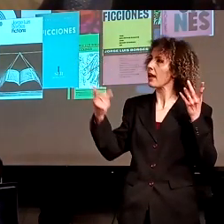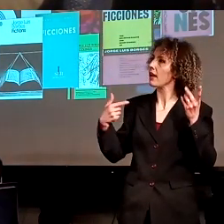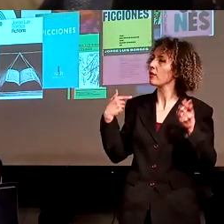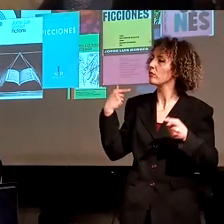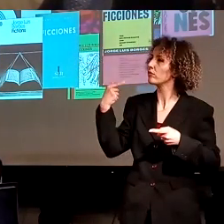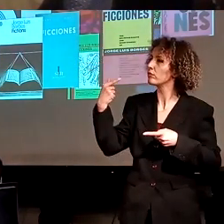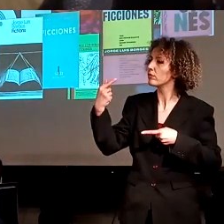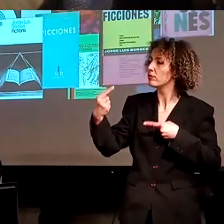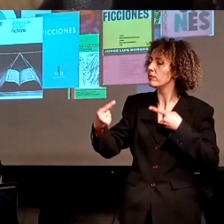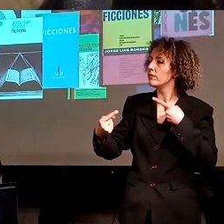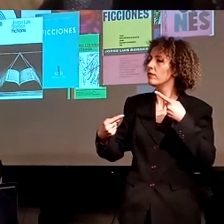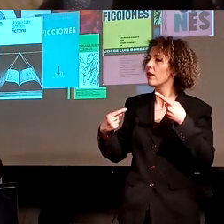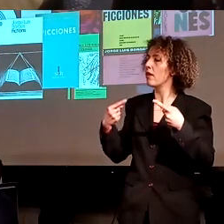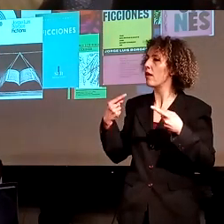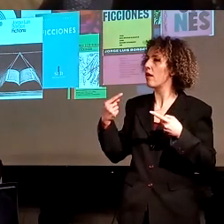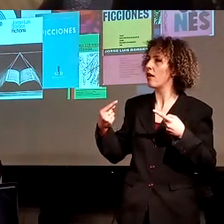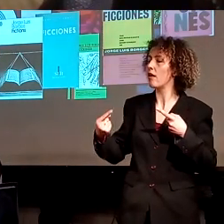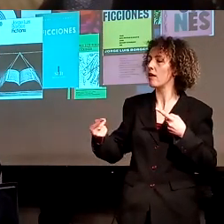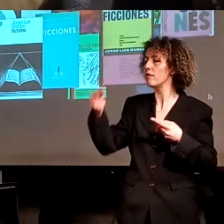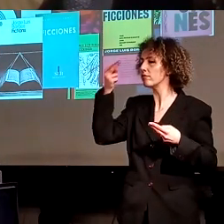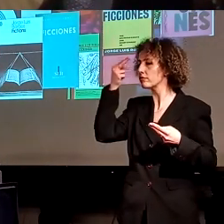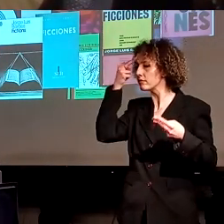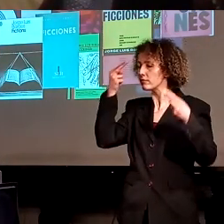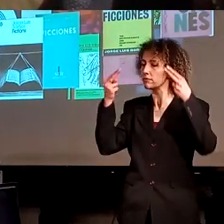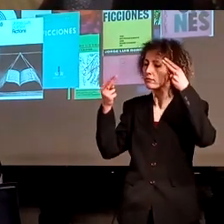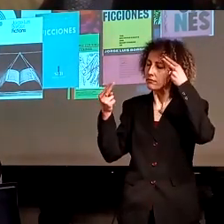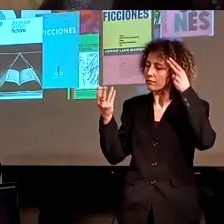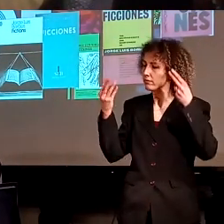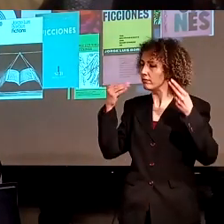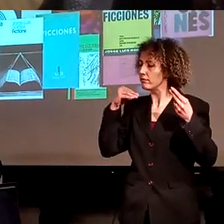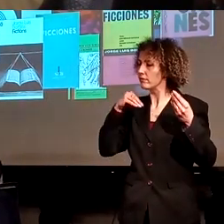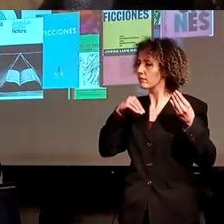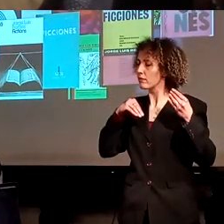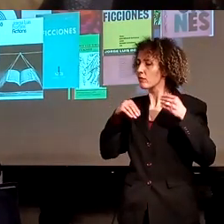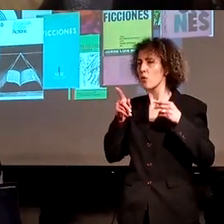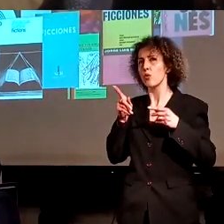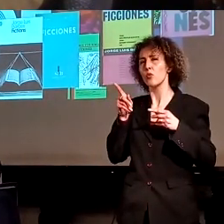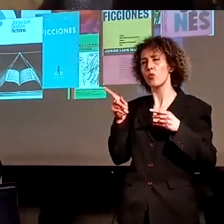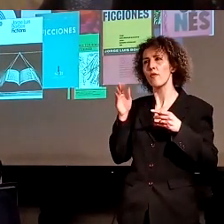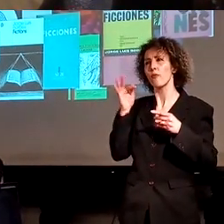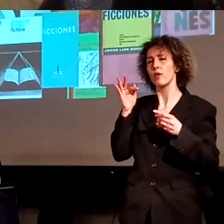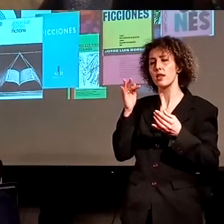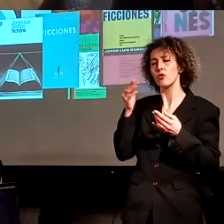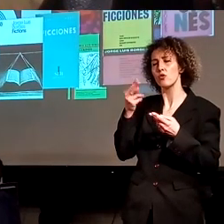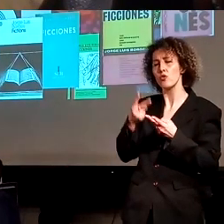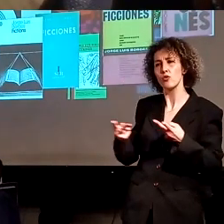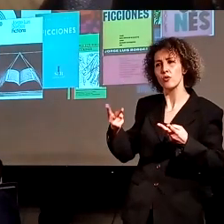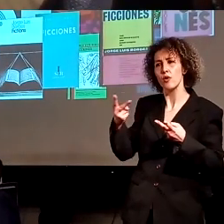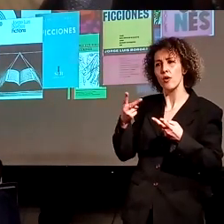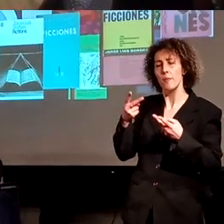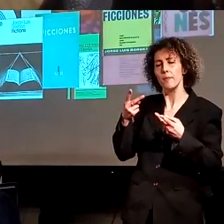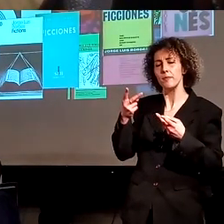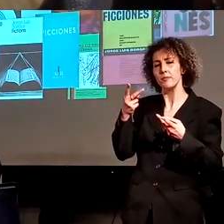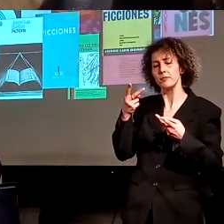questo continua immagazzinare ogni singola cosa lì non trovavi ingiusto dare il nome